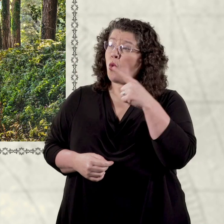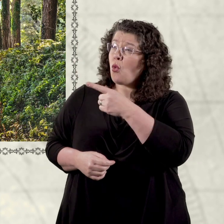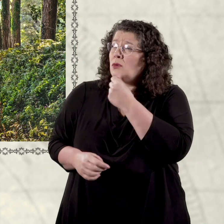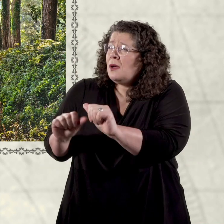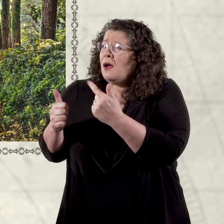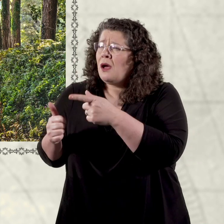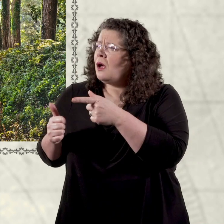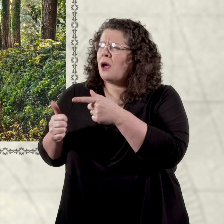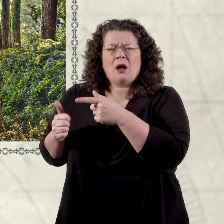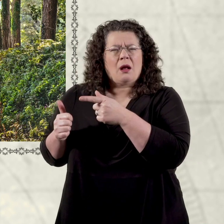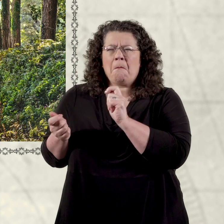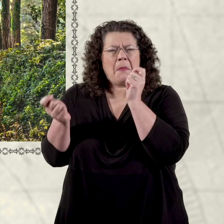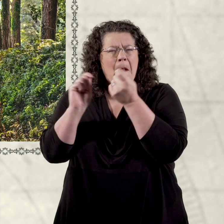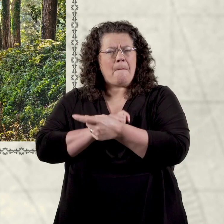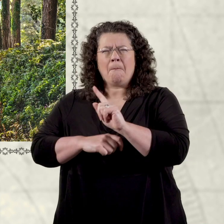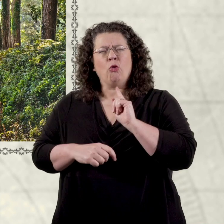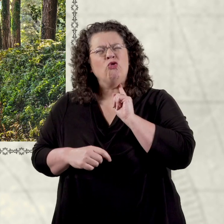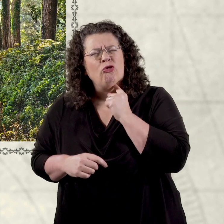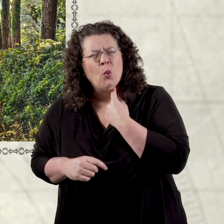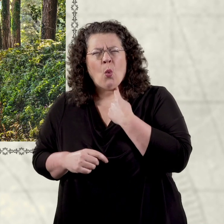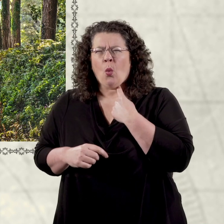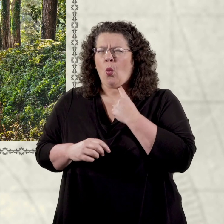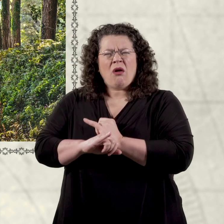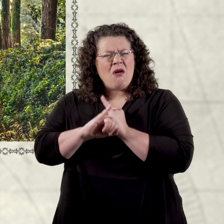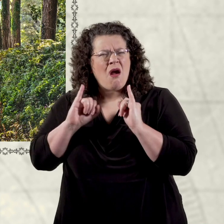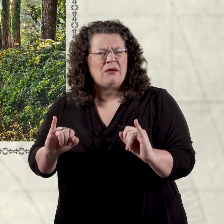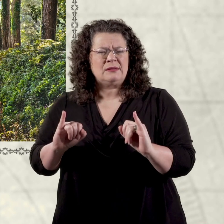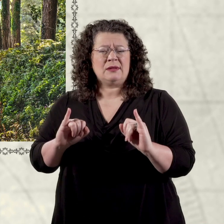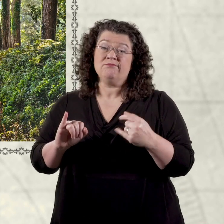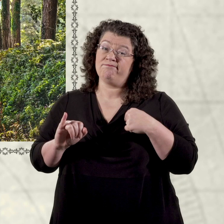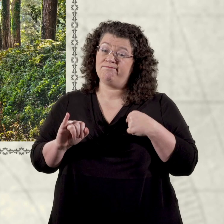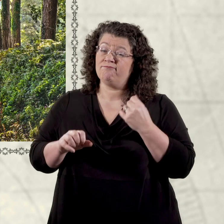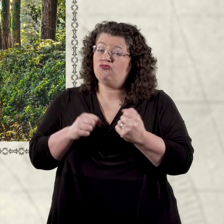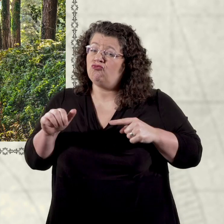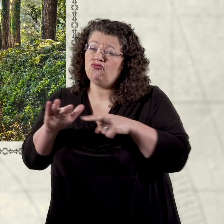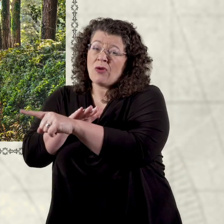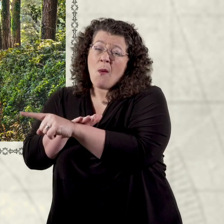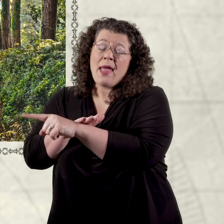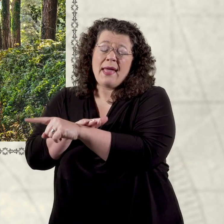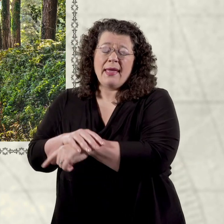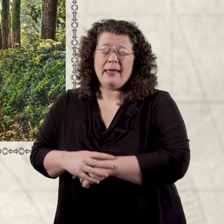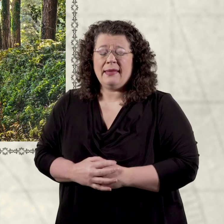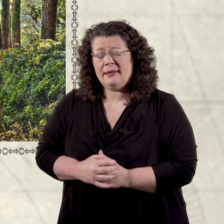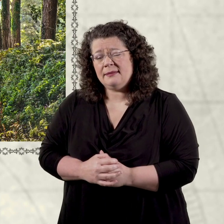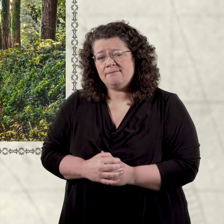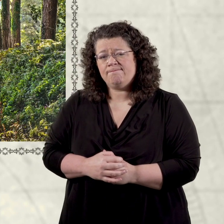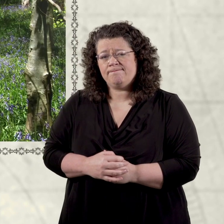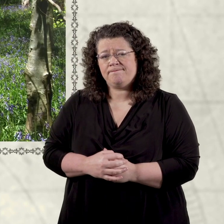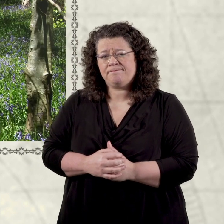reit gas efo fi. Ymosod arna fi. Felly nes I benderfynu rhedeg I ffwr'.